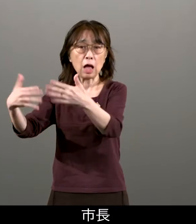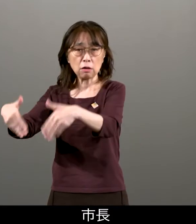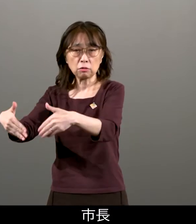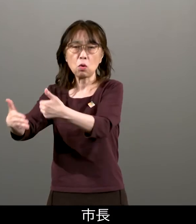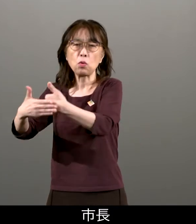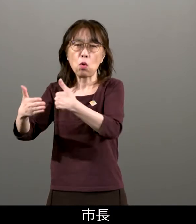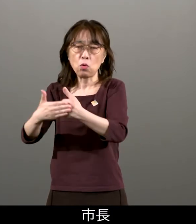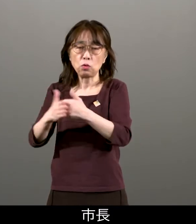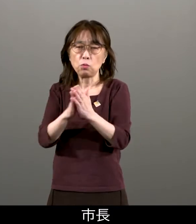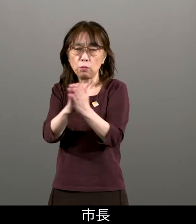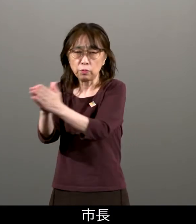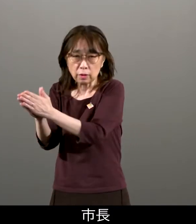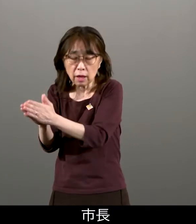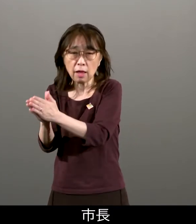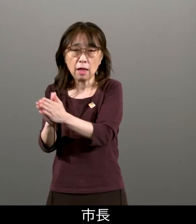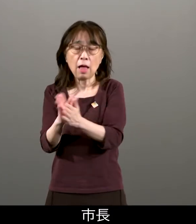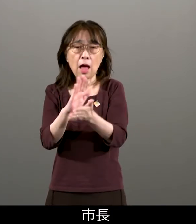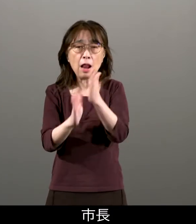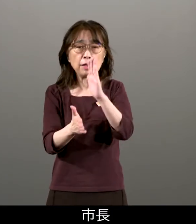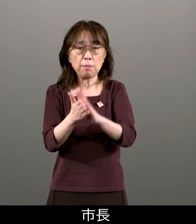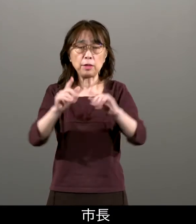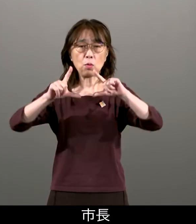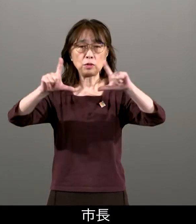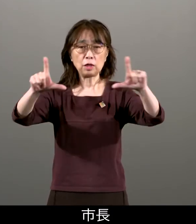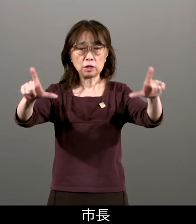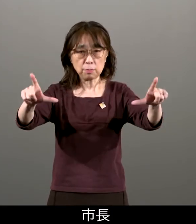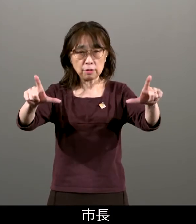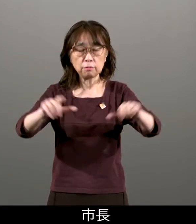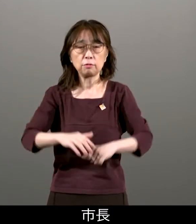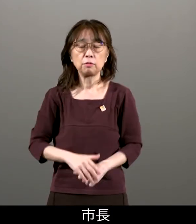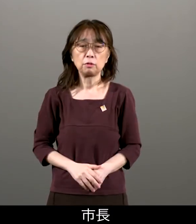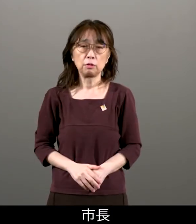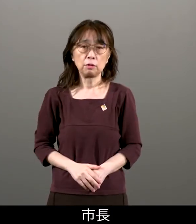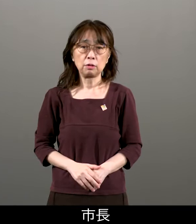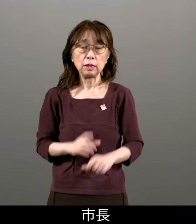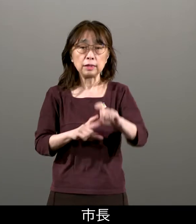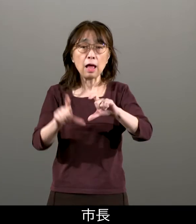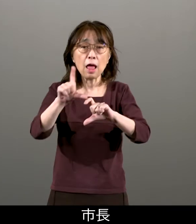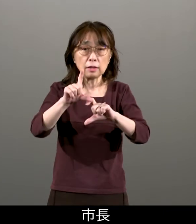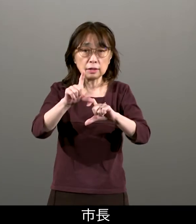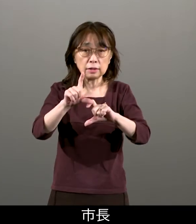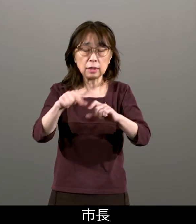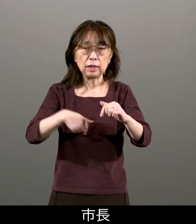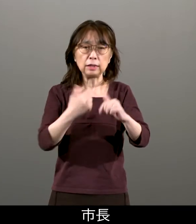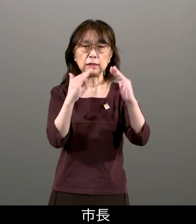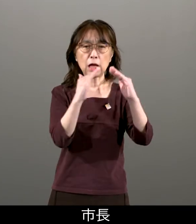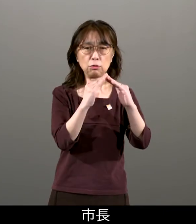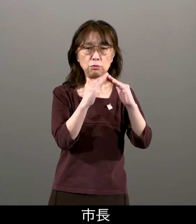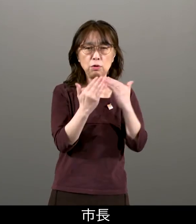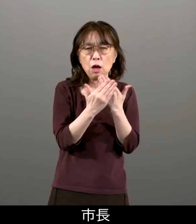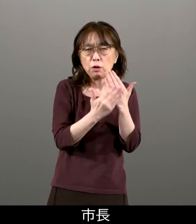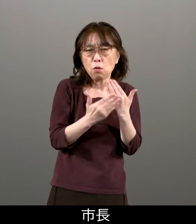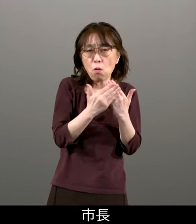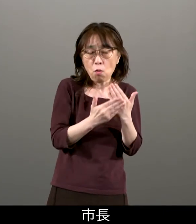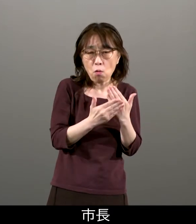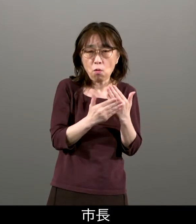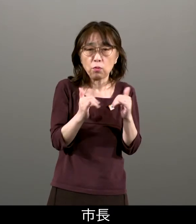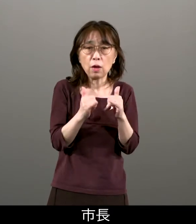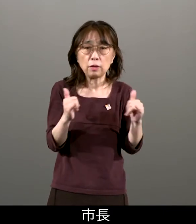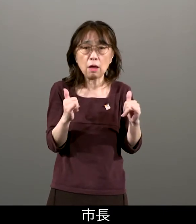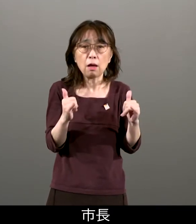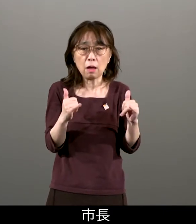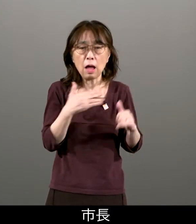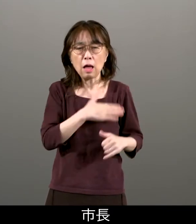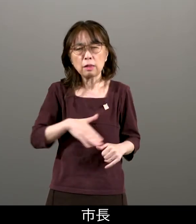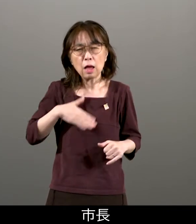ただきながら改めてお知らせをさせていただきます。さらに 自宅で療養していただく方が体